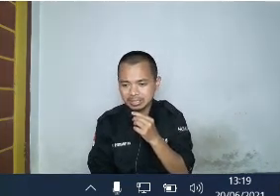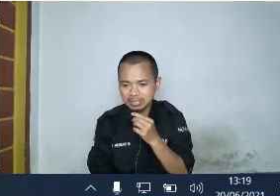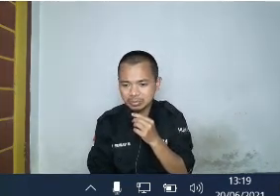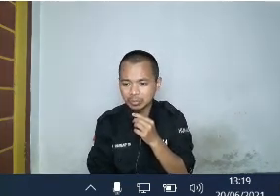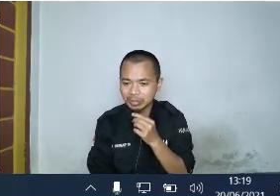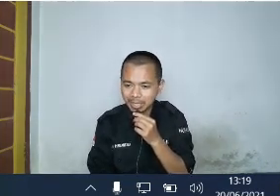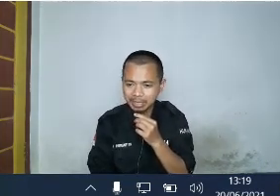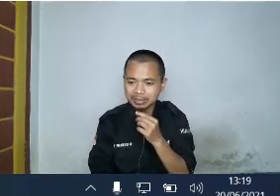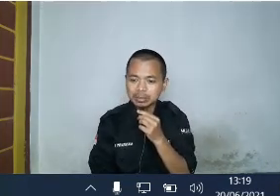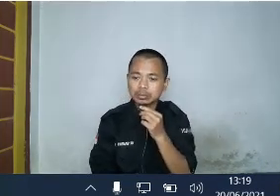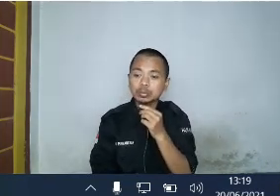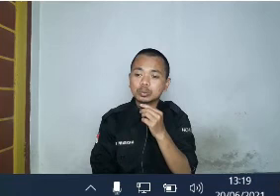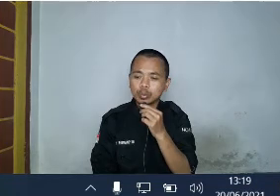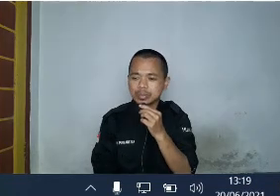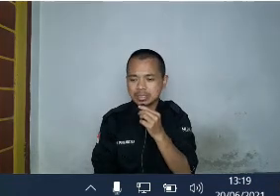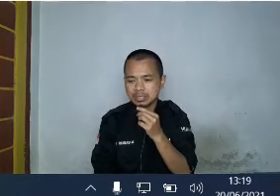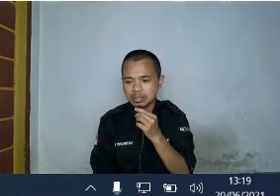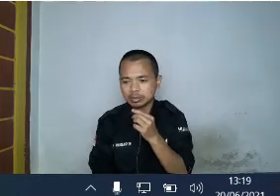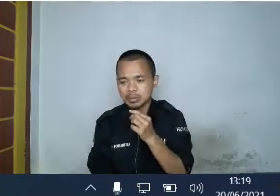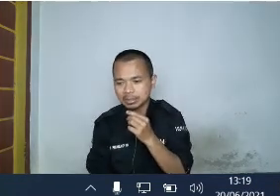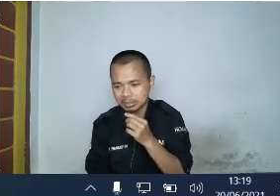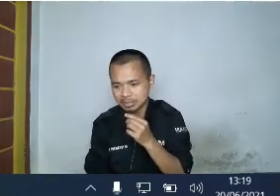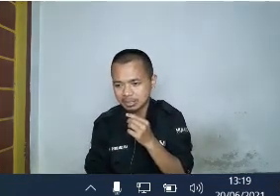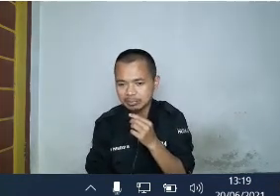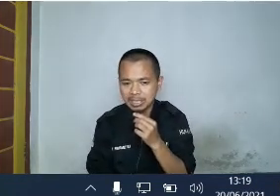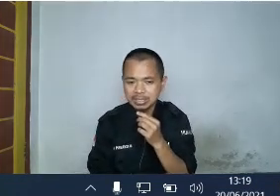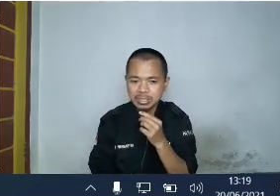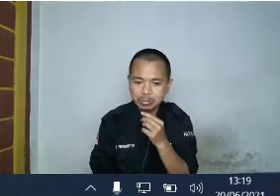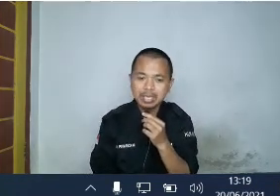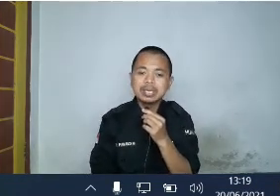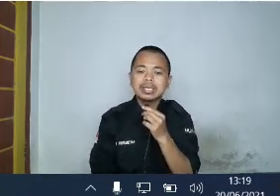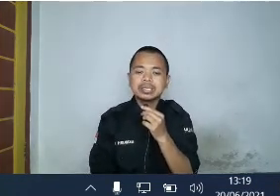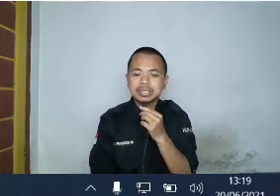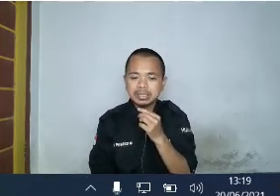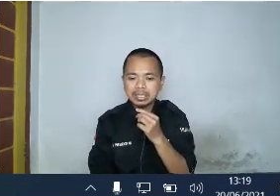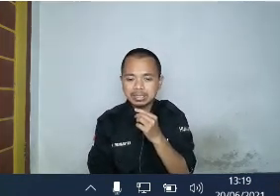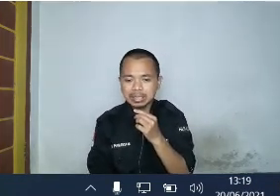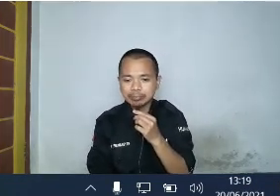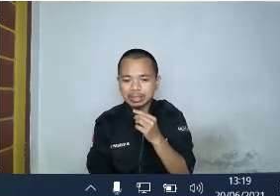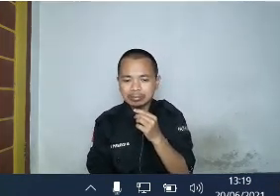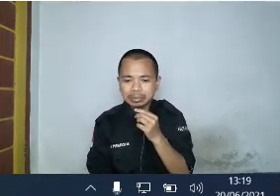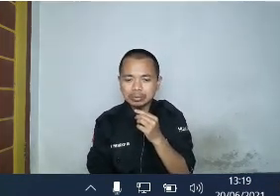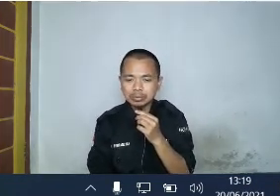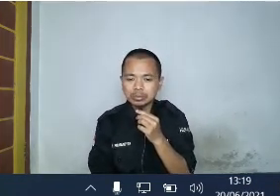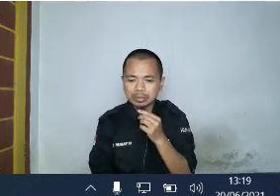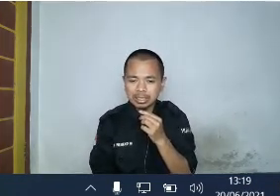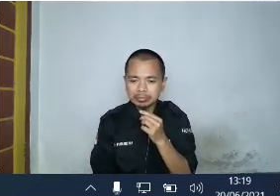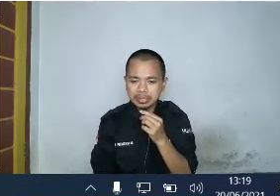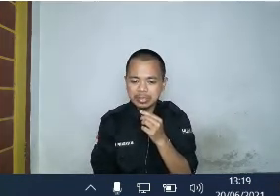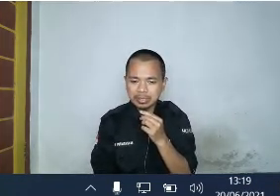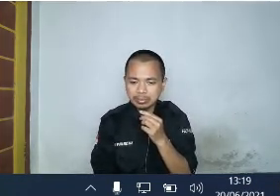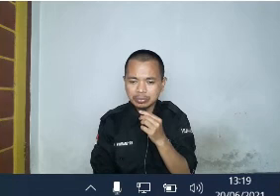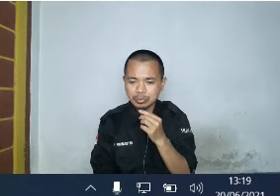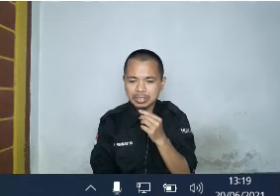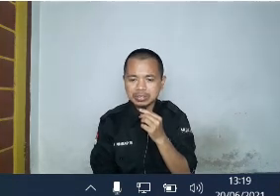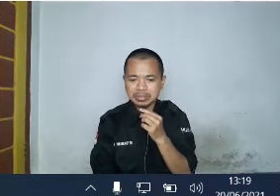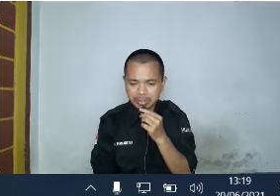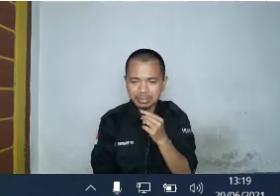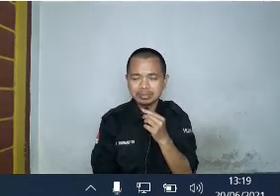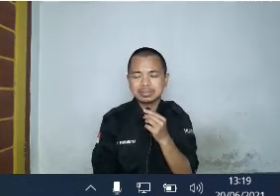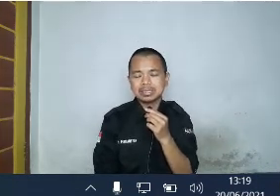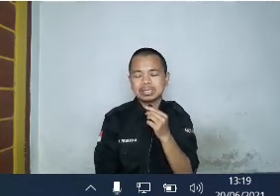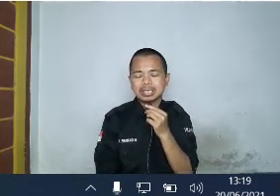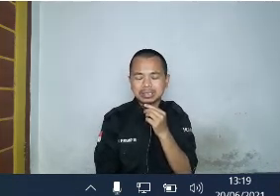fasilitas unggah akan tertutup secara otomatis sehingga mahasiswa tidak dapat mengunggah bju